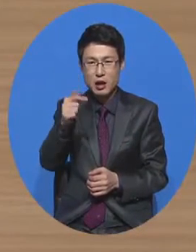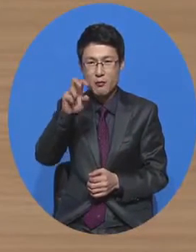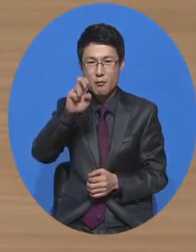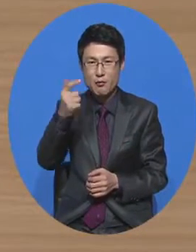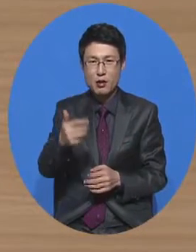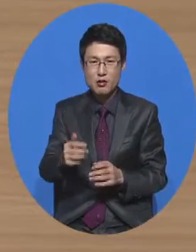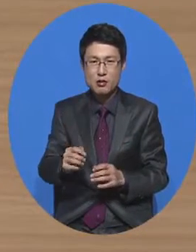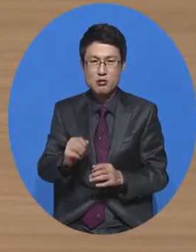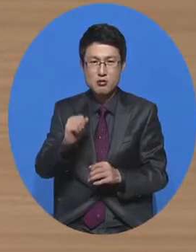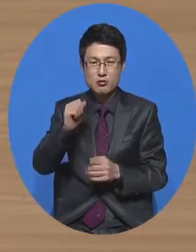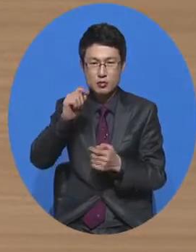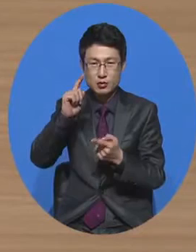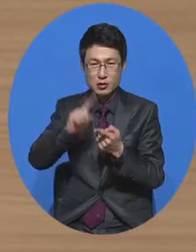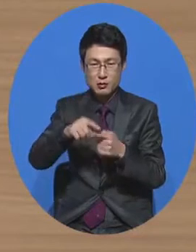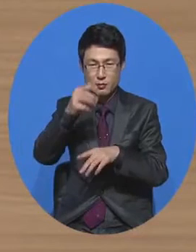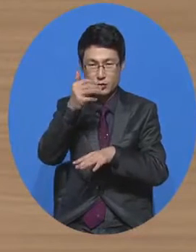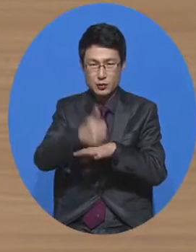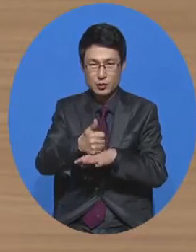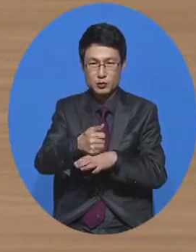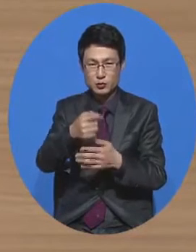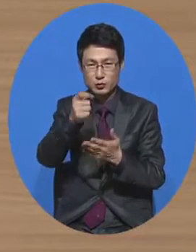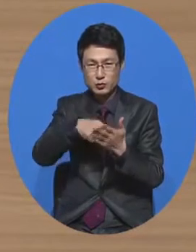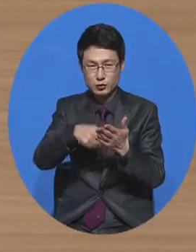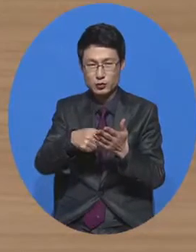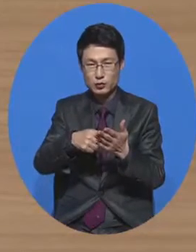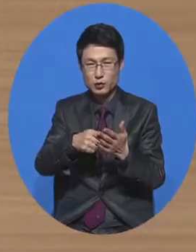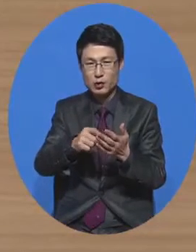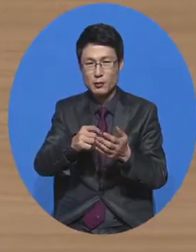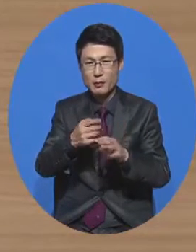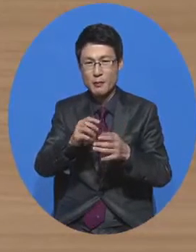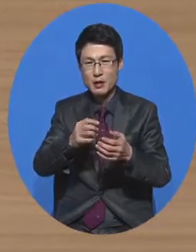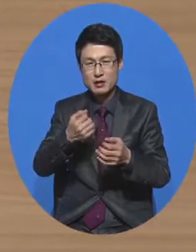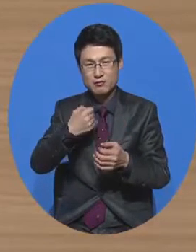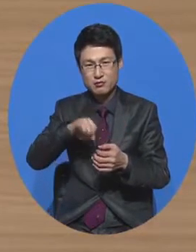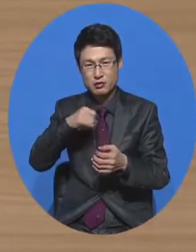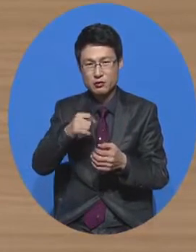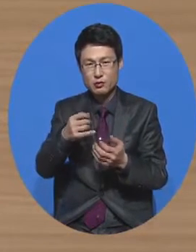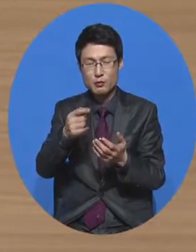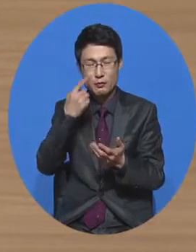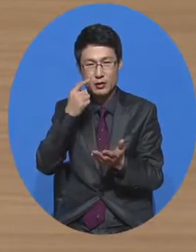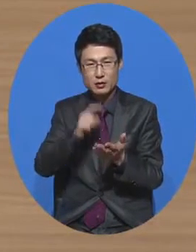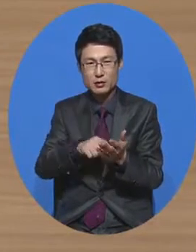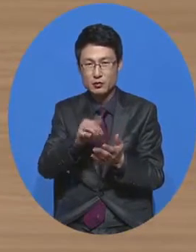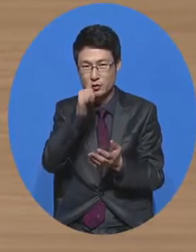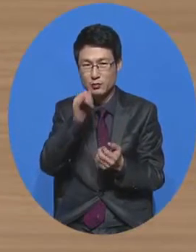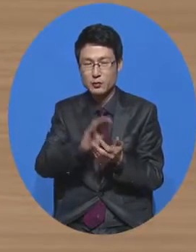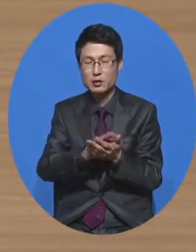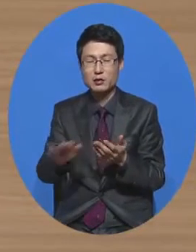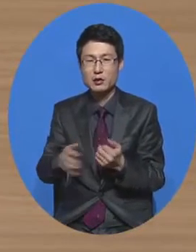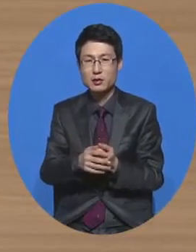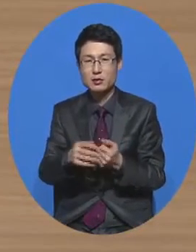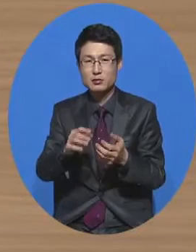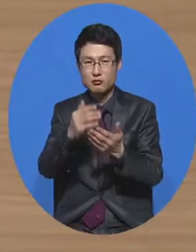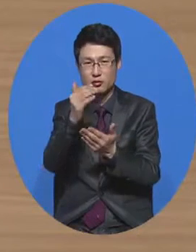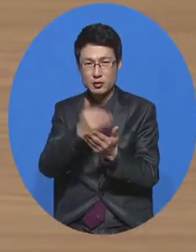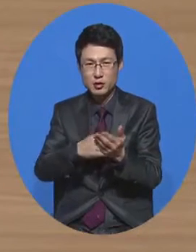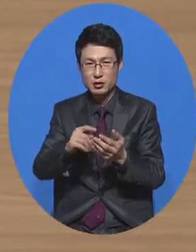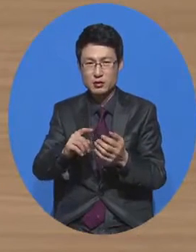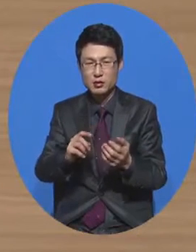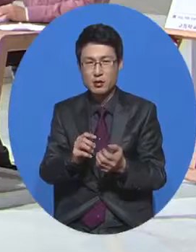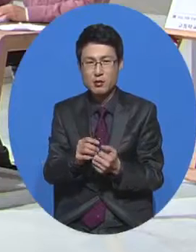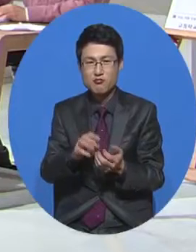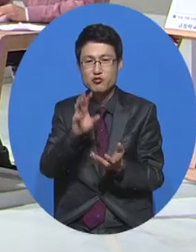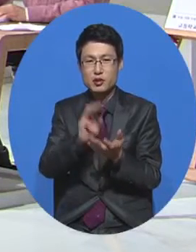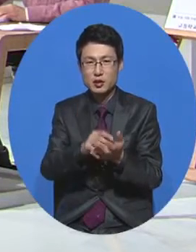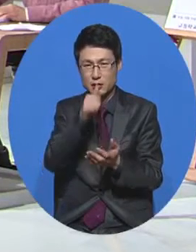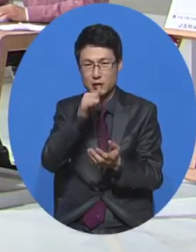축소되거나 또 서술 상에 오류가 발견된 이라 이런 지적들이 있더군요 이 부분을 포함해서 논란이 되는 내용들 조금 더